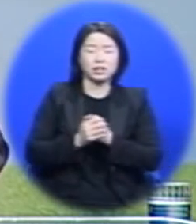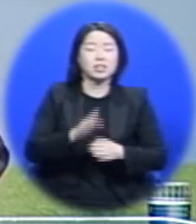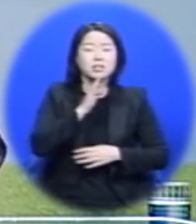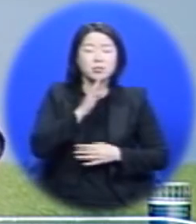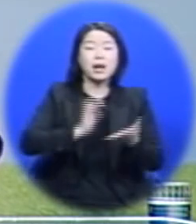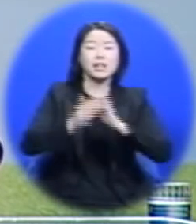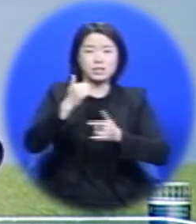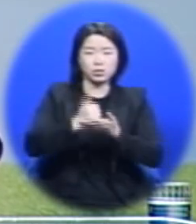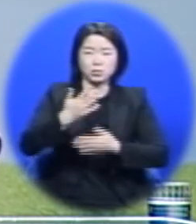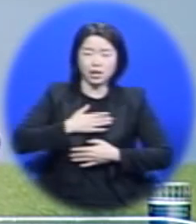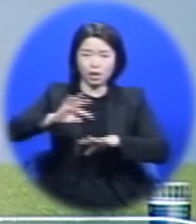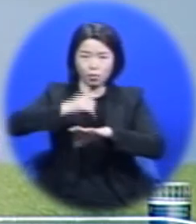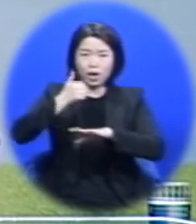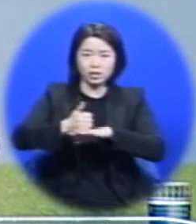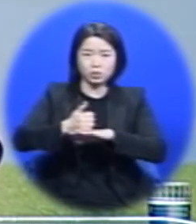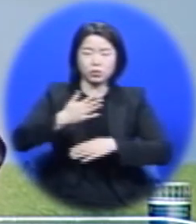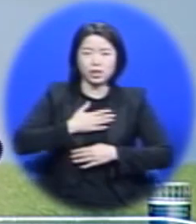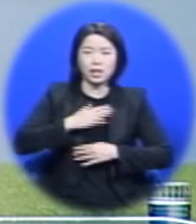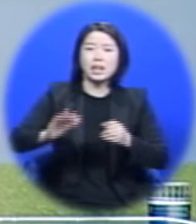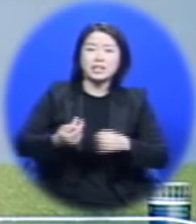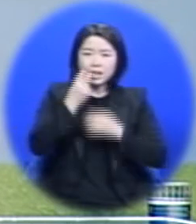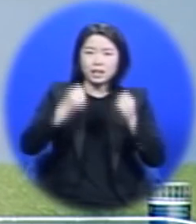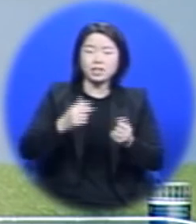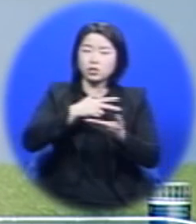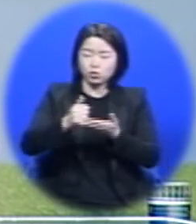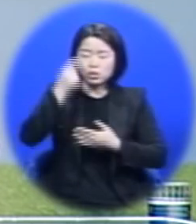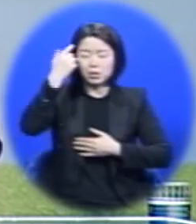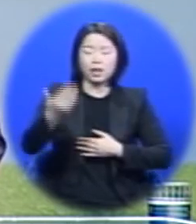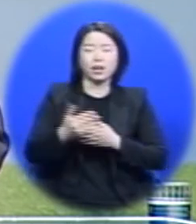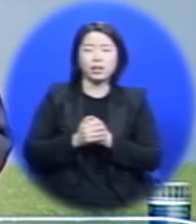정말 예수님은 나의 왕이시고 나의 살아계신 주님이신가?